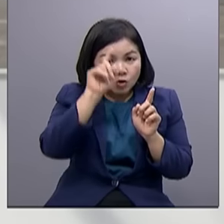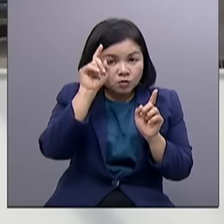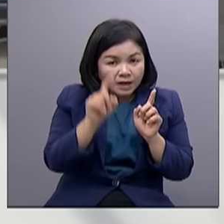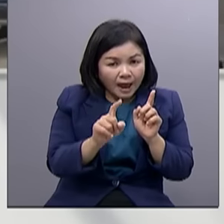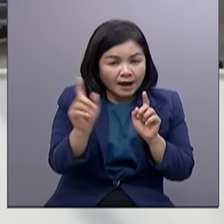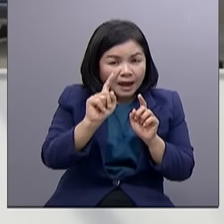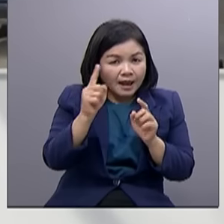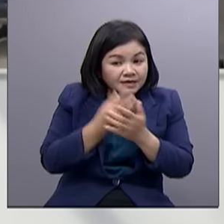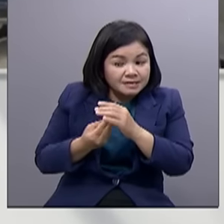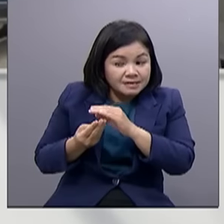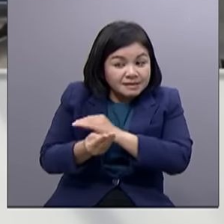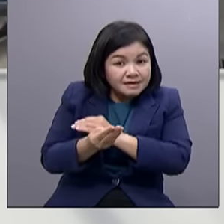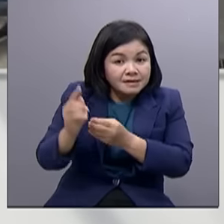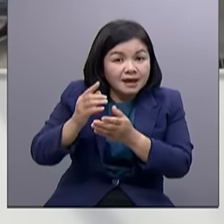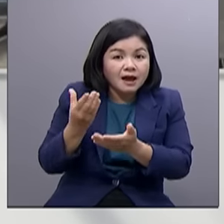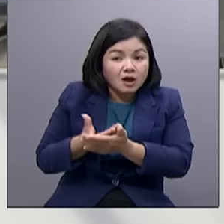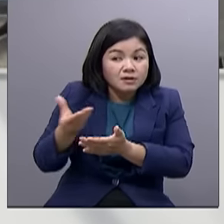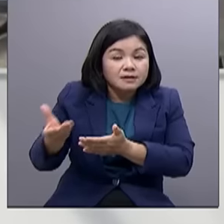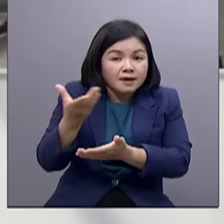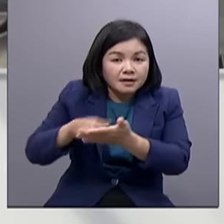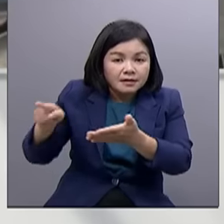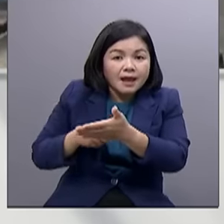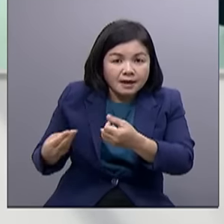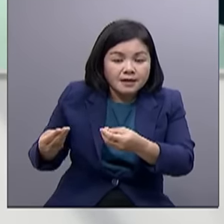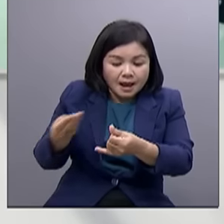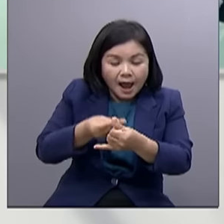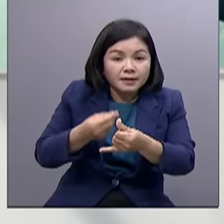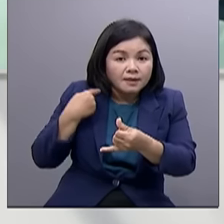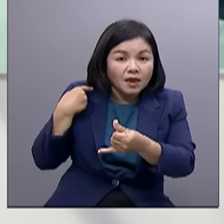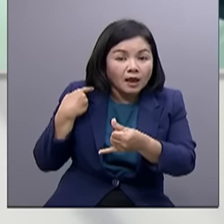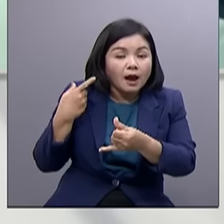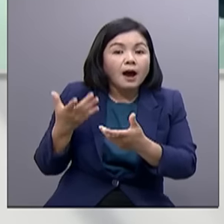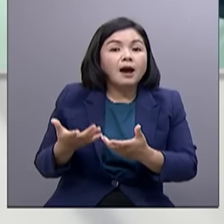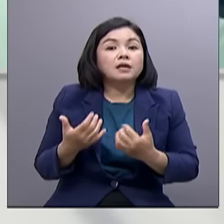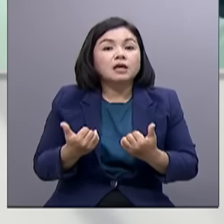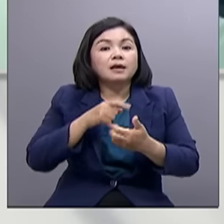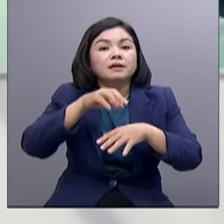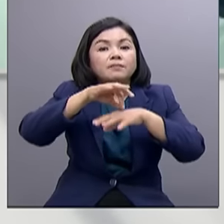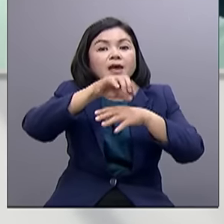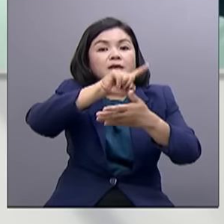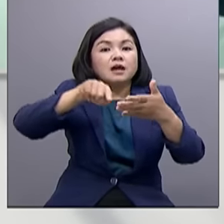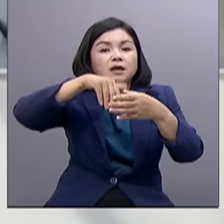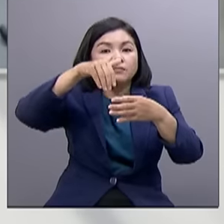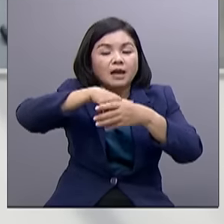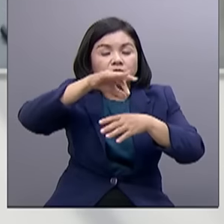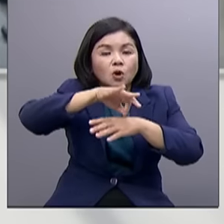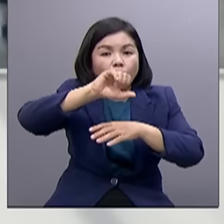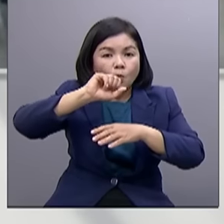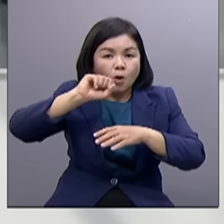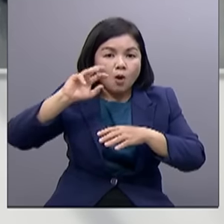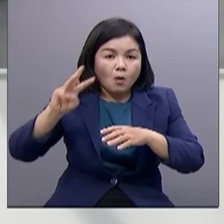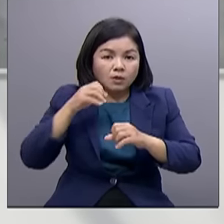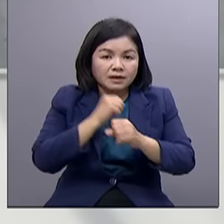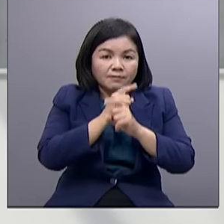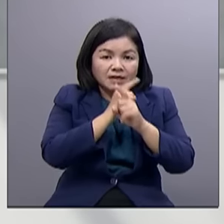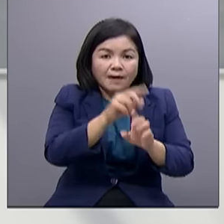เท่านั้นน่ะนะคะที่อาจจะเป็นปัญหาที่ทำให้การเลือกสวครั้งนี้เนี่ยมันอาจจะไม่สามารถเดินต่อตามกฎหมายได้แต่ทีนี้